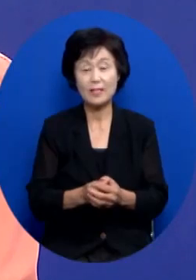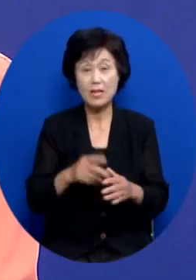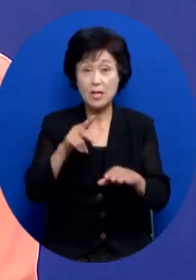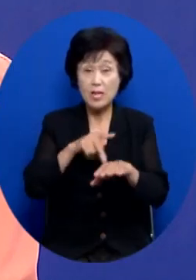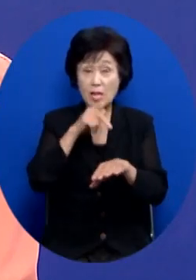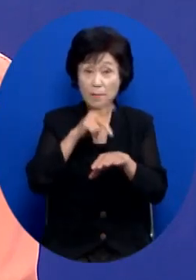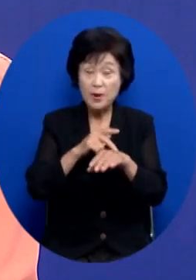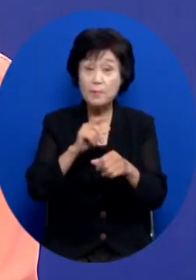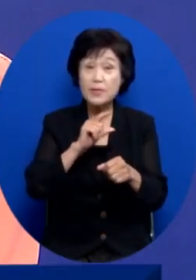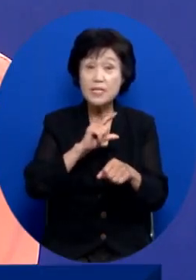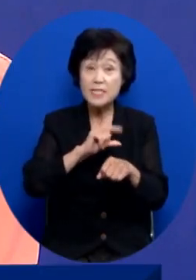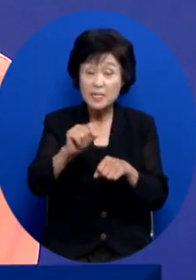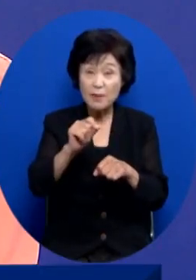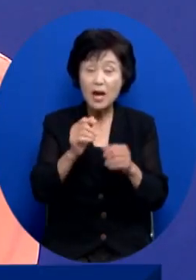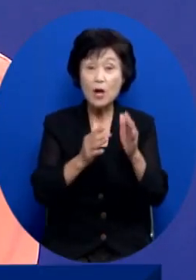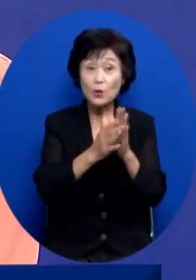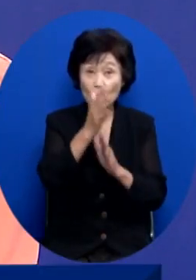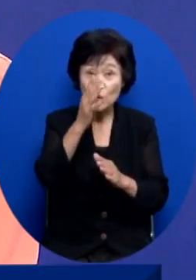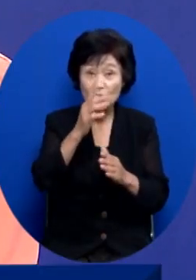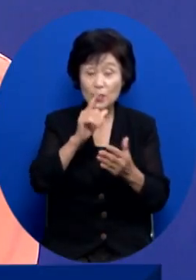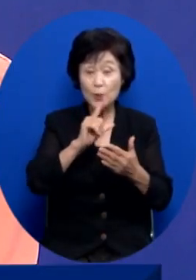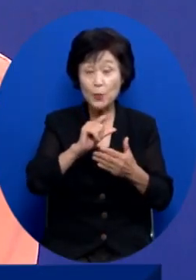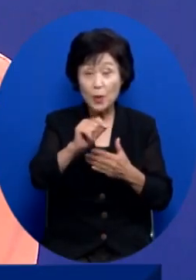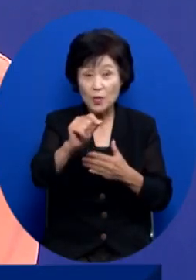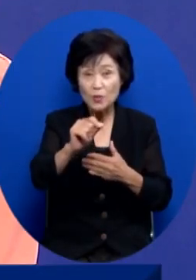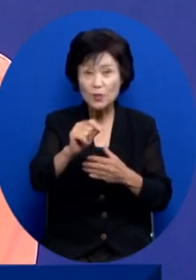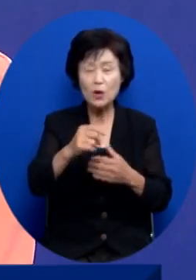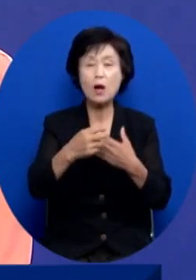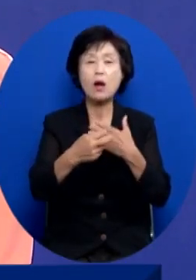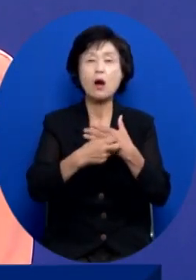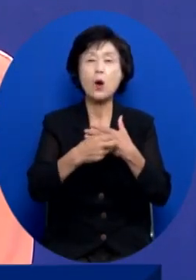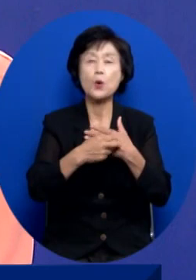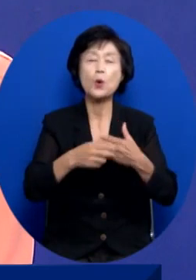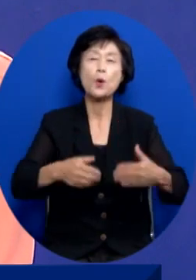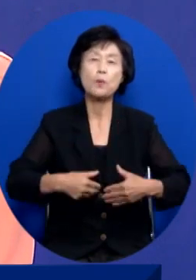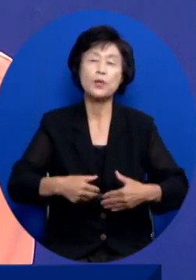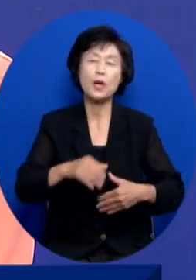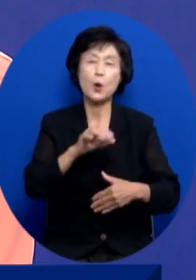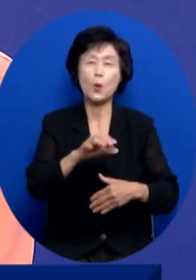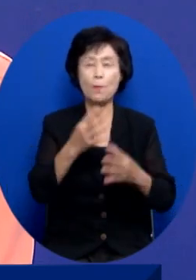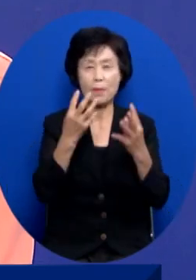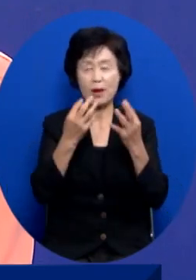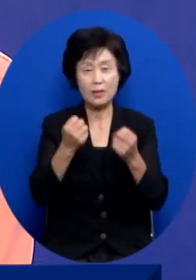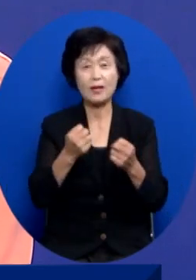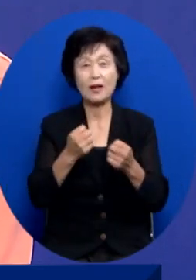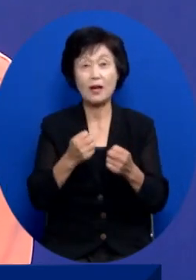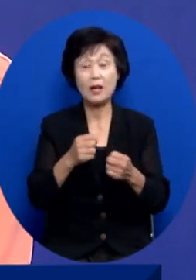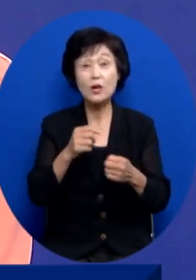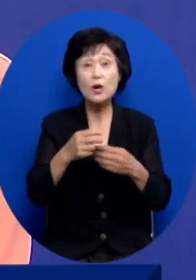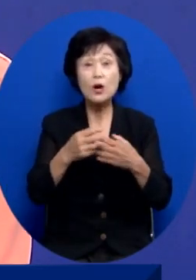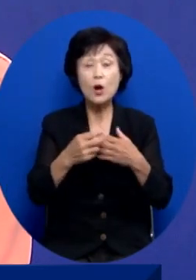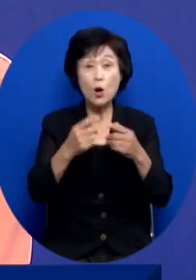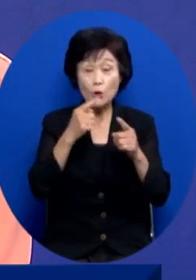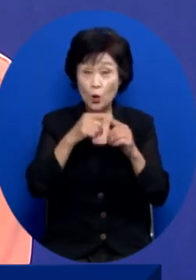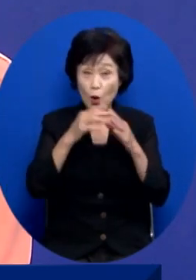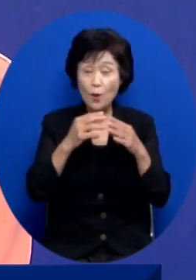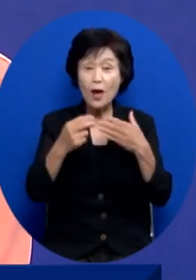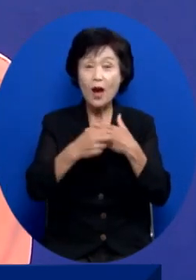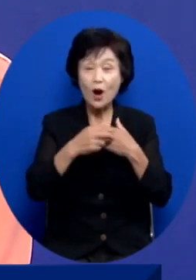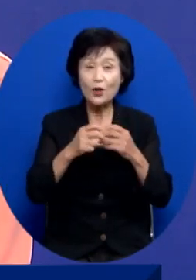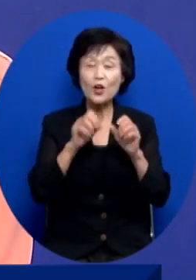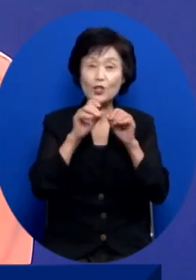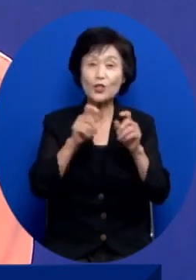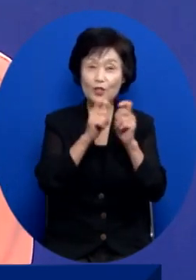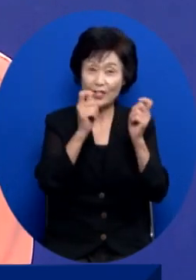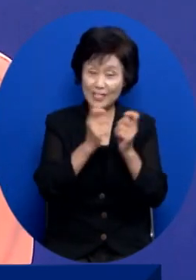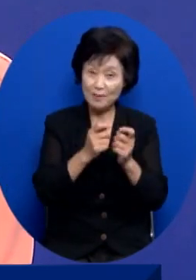필리핀 지방 도시로 갈수록 의료 선교의 손길이 더욱 필요할 텐데요. 이를 위한 교회와 의료 선교팀이 함께하는 모습을